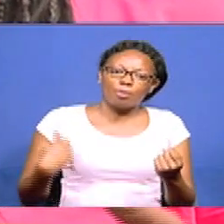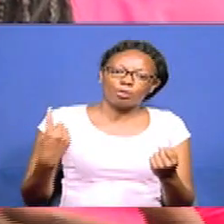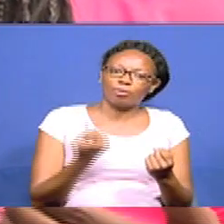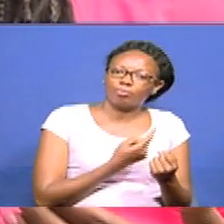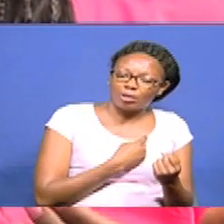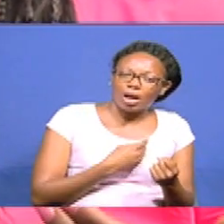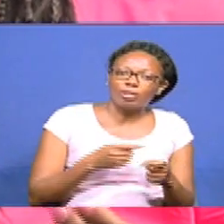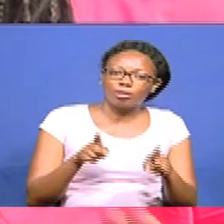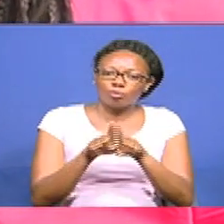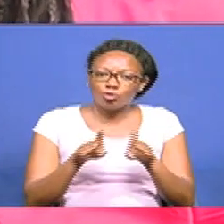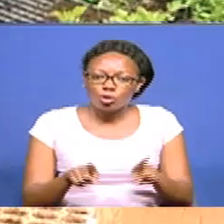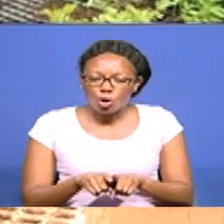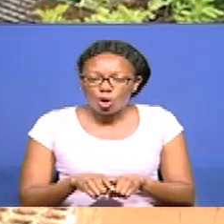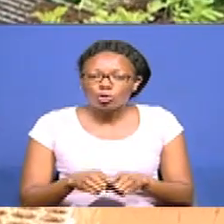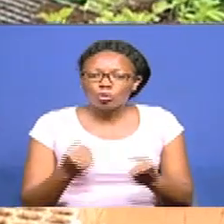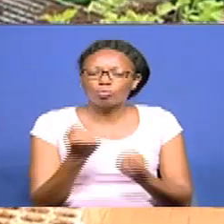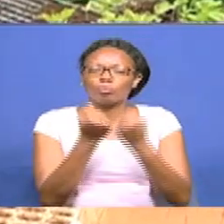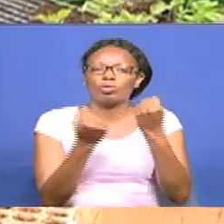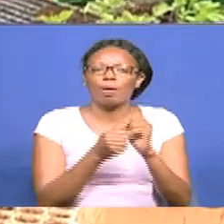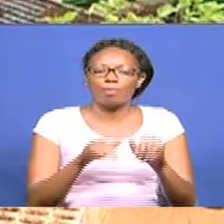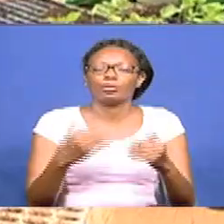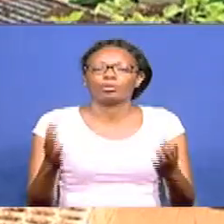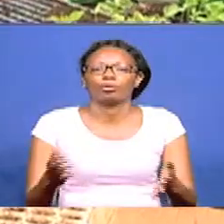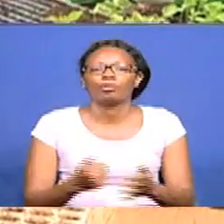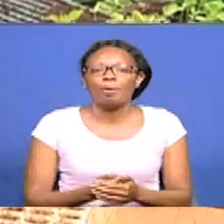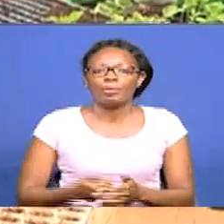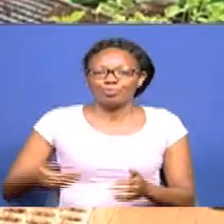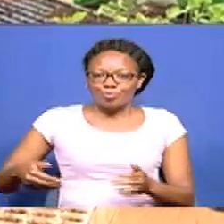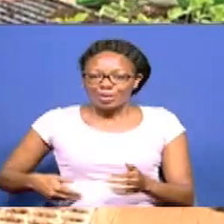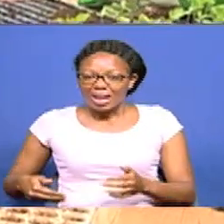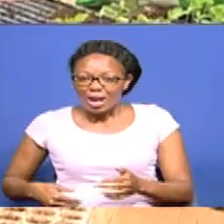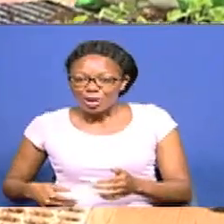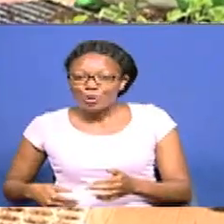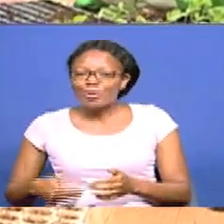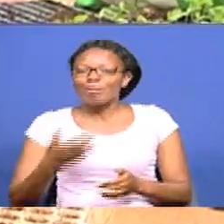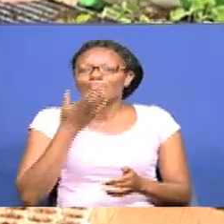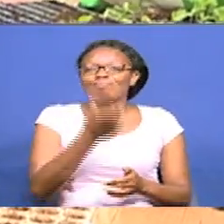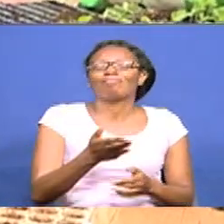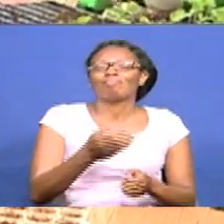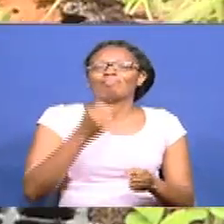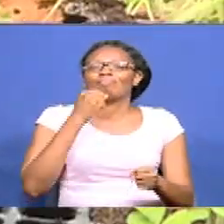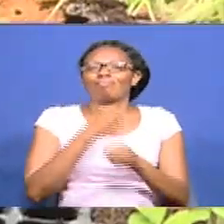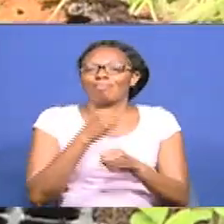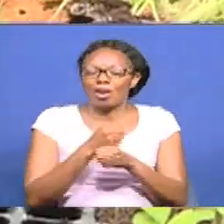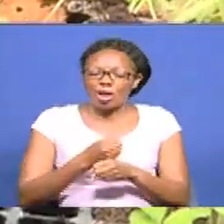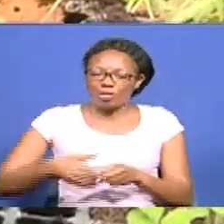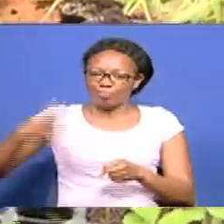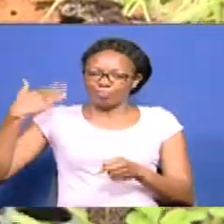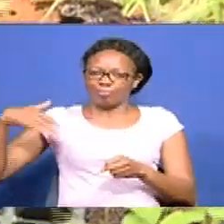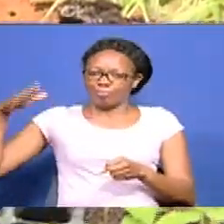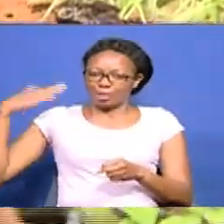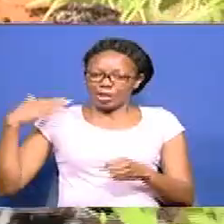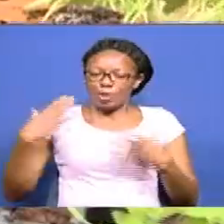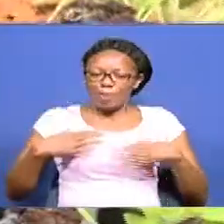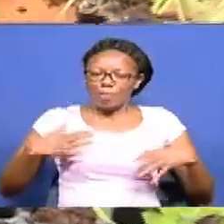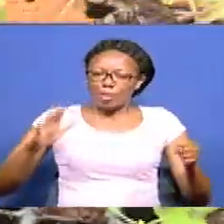wanatupatia, wanasponsor. Pia, vijana hawajaachwa nyuma katika miradi yao. Hapo awali,